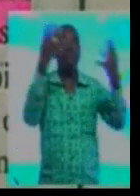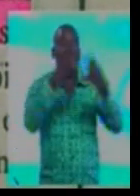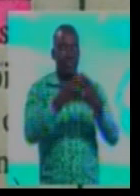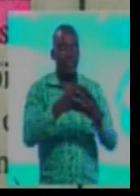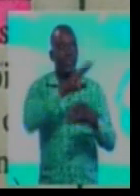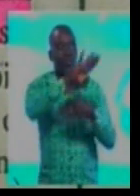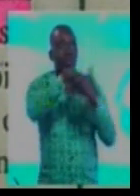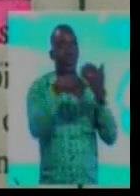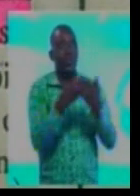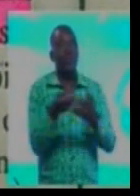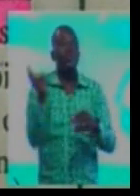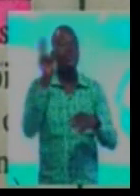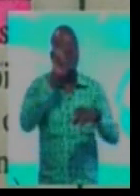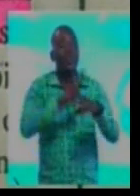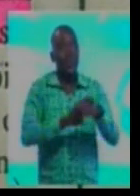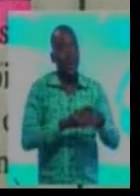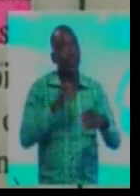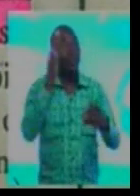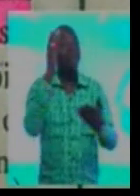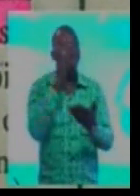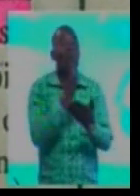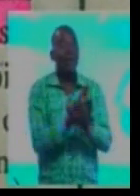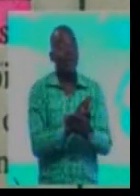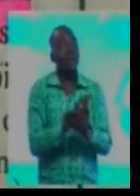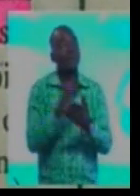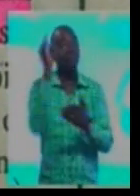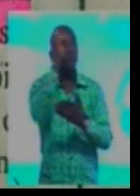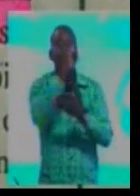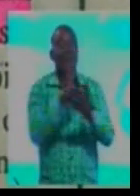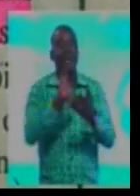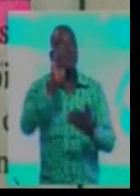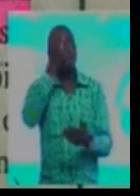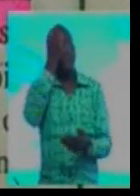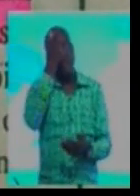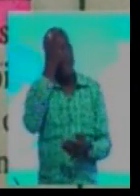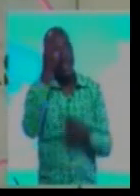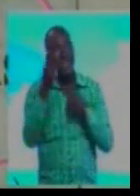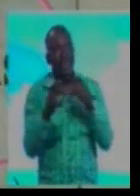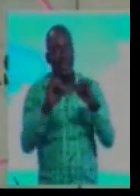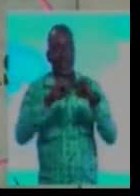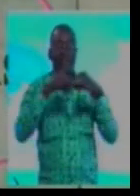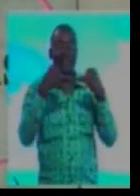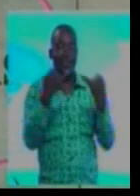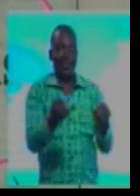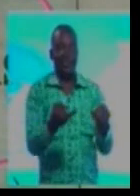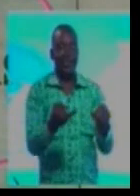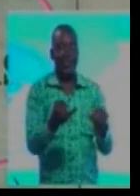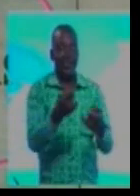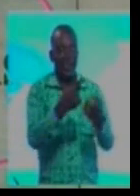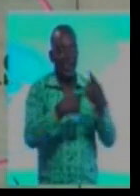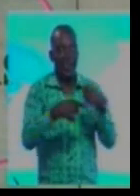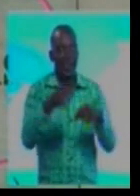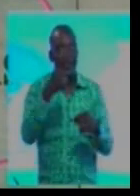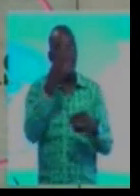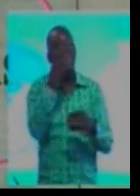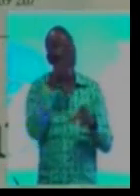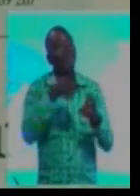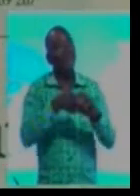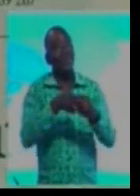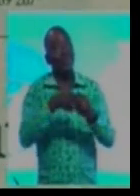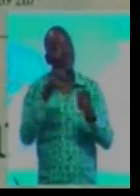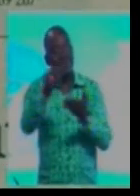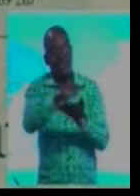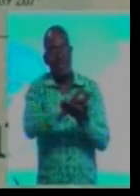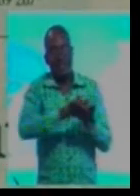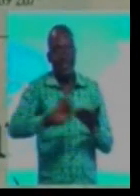est donc mis en œuvre pour contrarier ces desseins politiques, martèle le journal. Retour avorté de Guillaume Sourou,